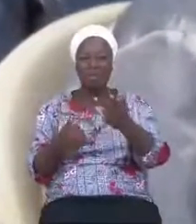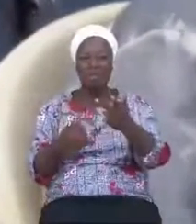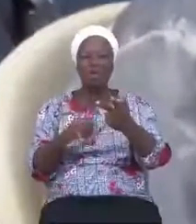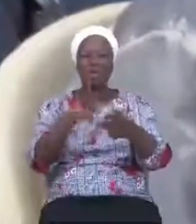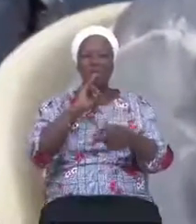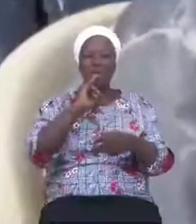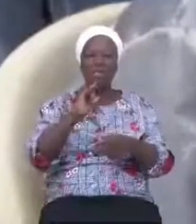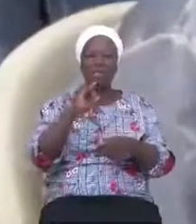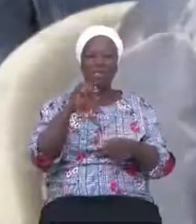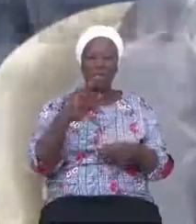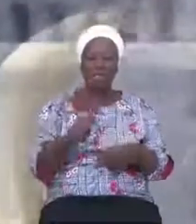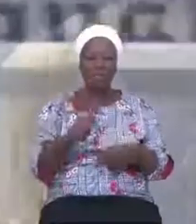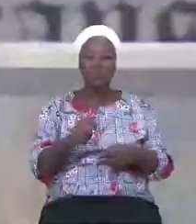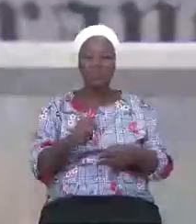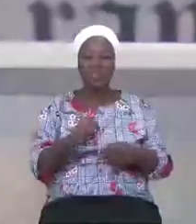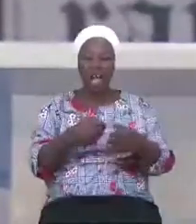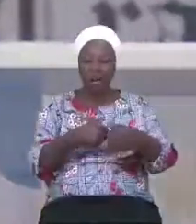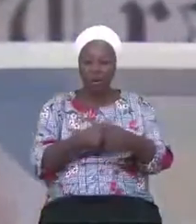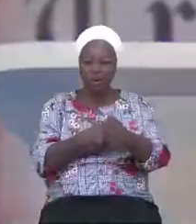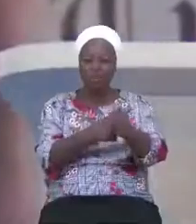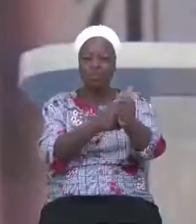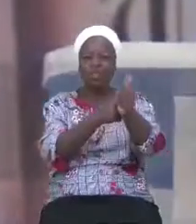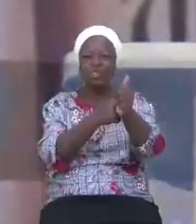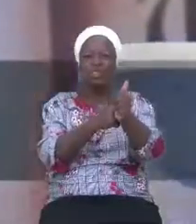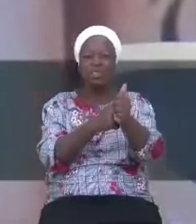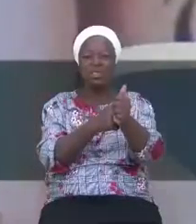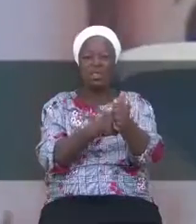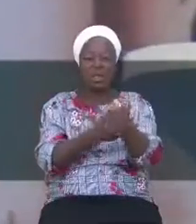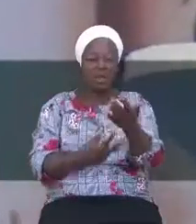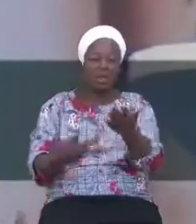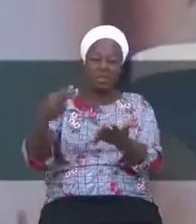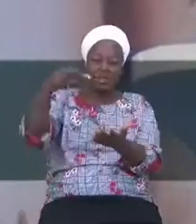résurrection qui accompagne le vainqueur.